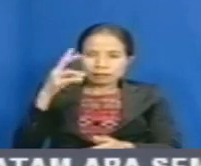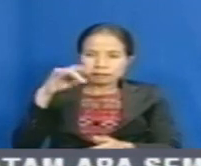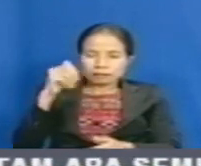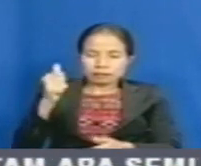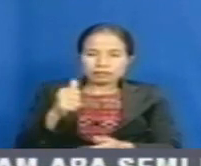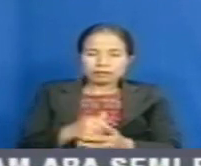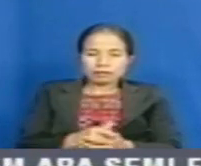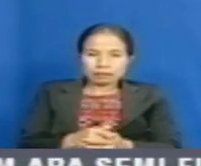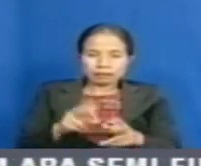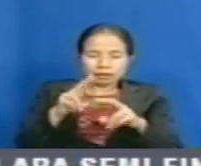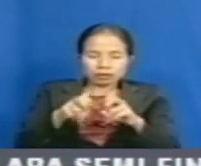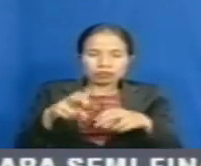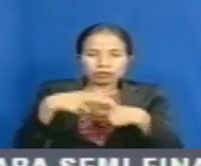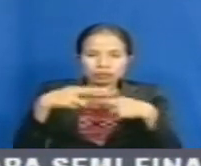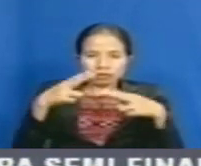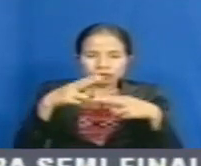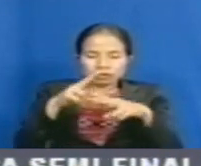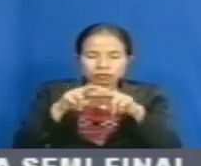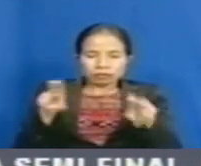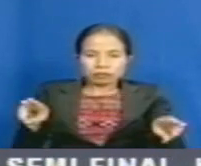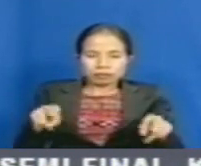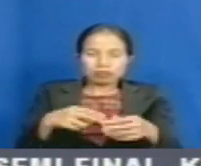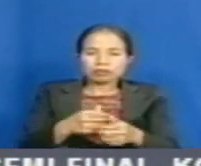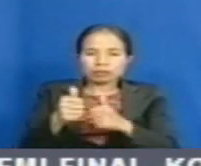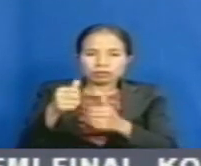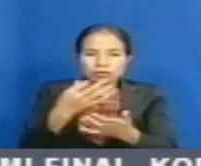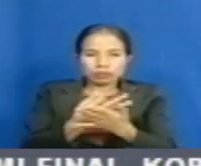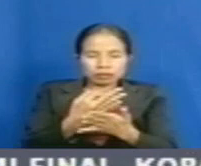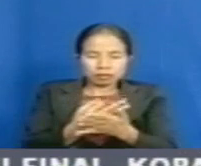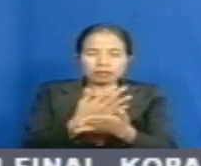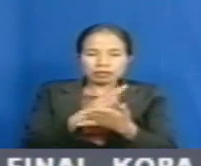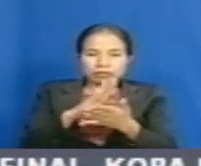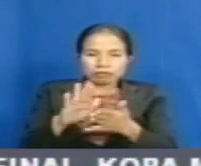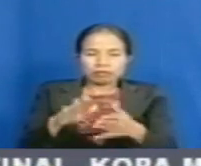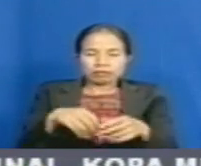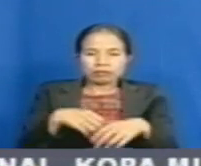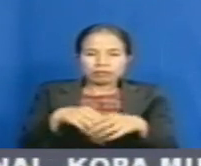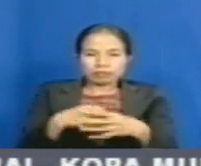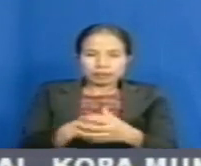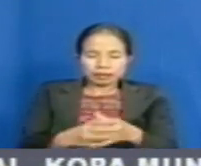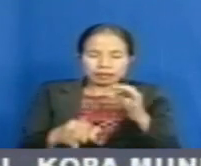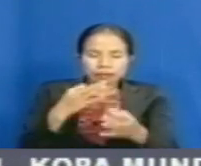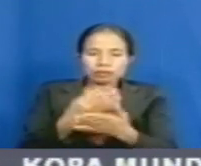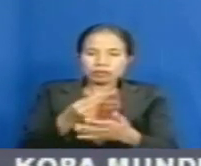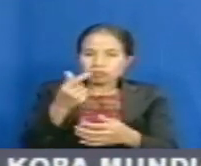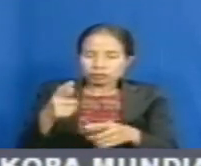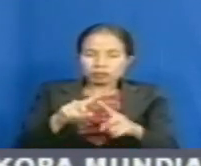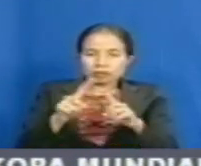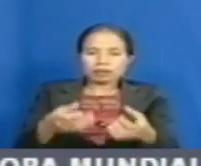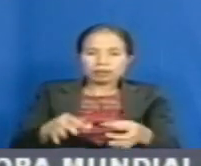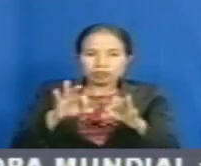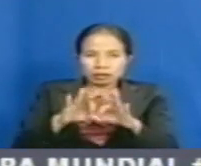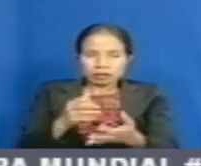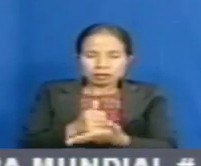ha supermine, sirafan bazia ba folin sa sang nebe sosa o di halo negosio. Mas ke ho rendimento ki, mebe importante